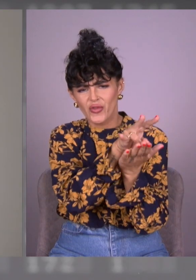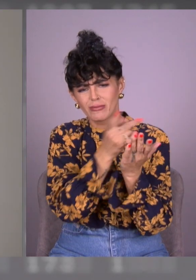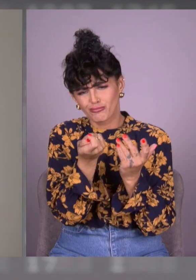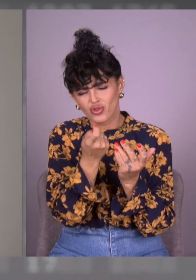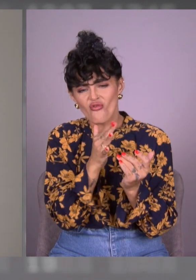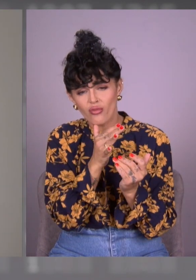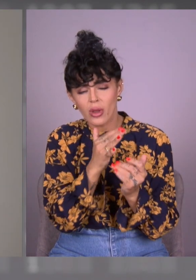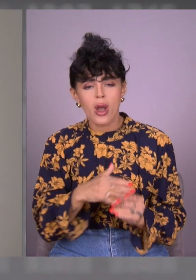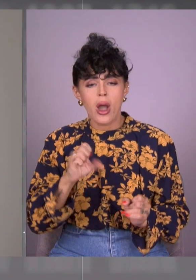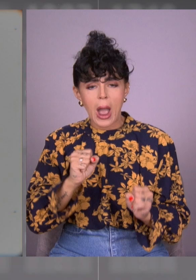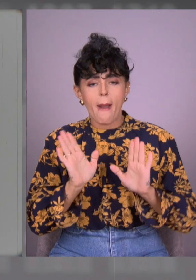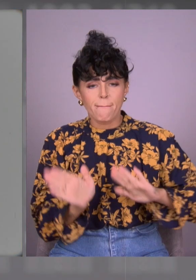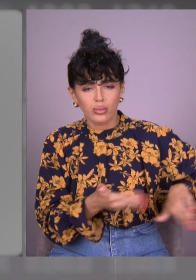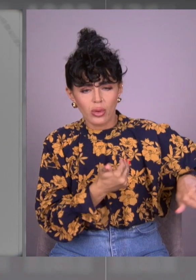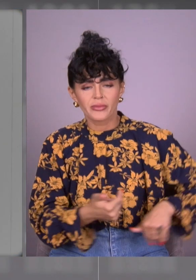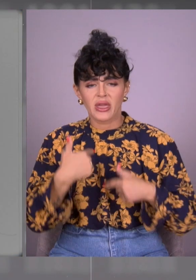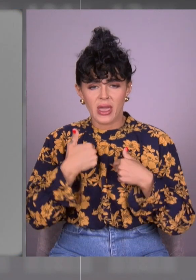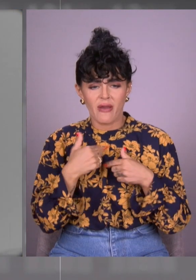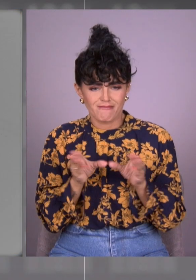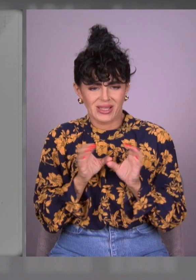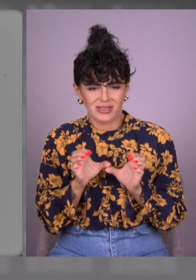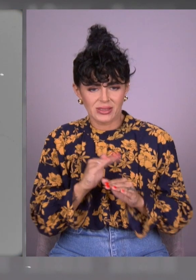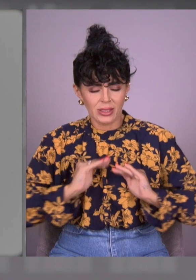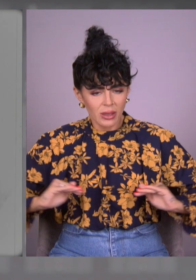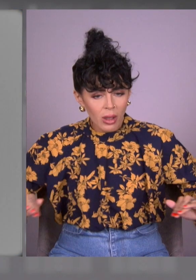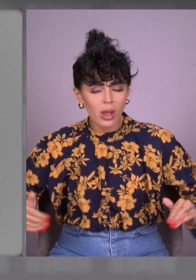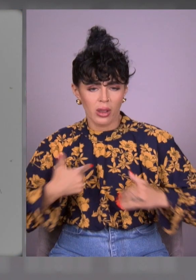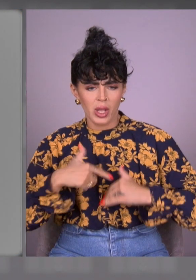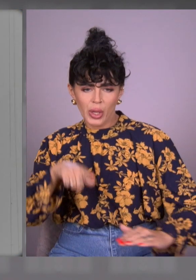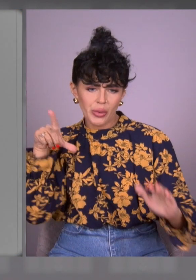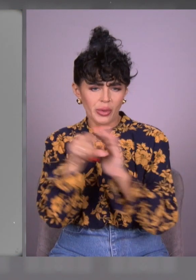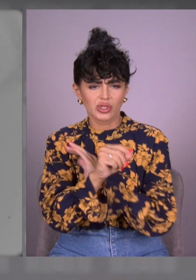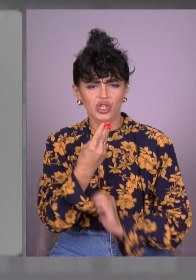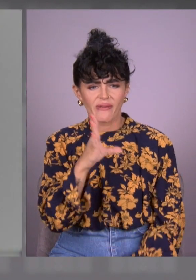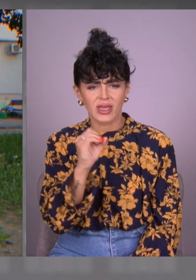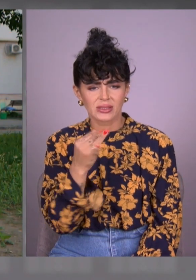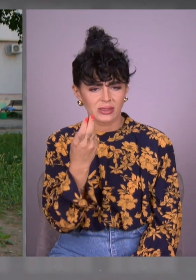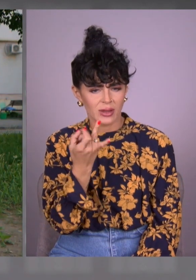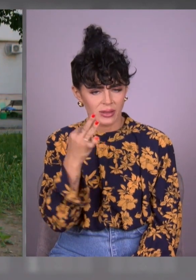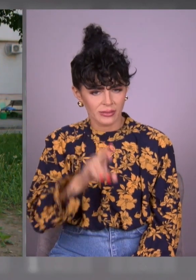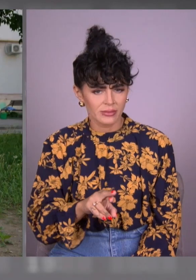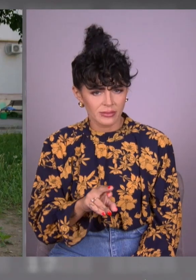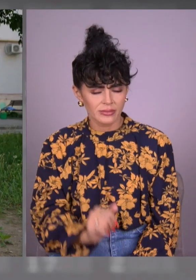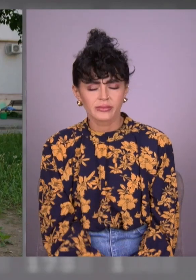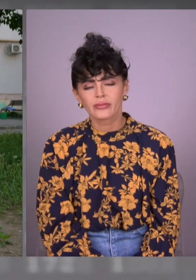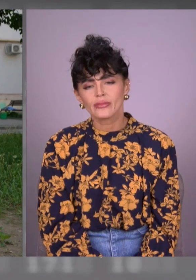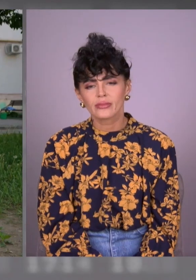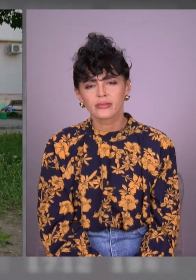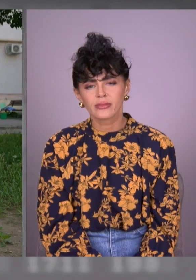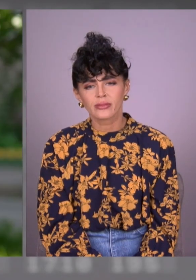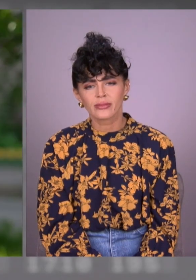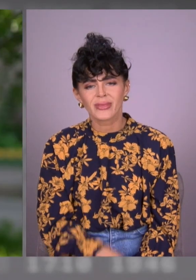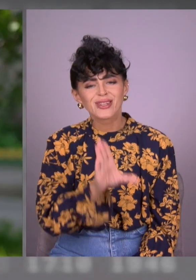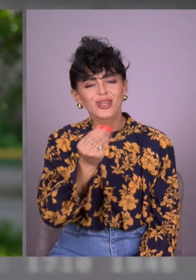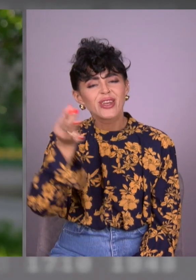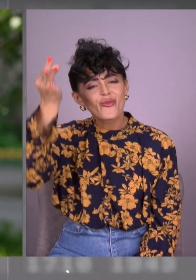Після цього я з дітьми виїхали до Швейцарії. Давай трошечки в спогади